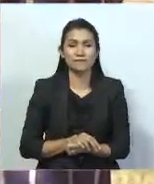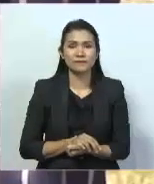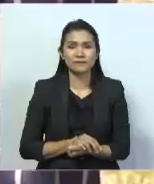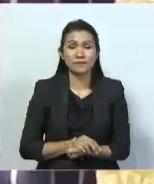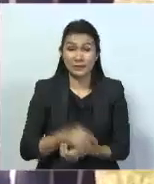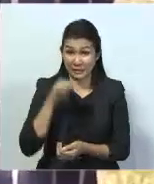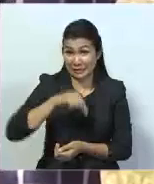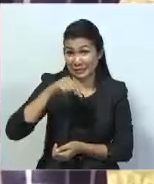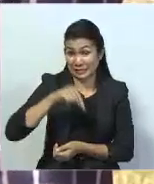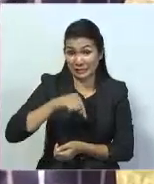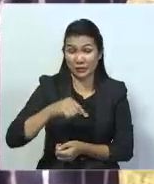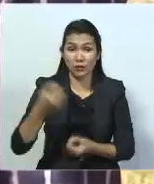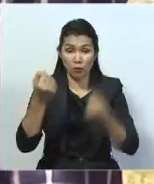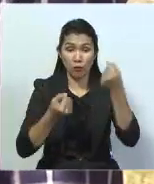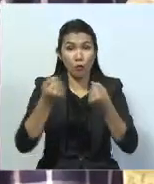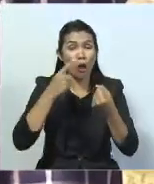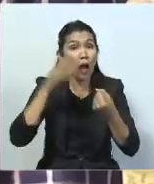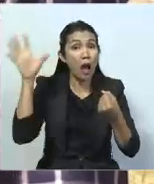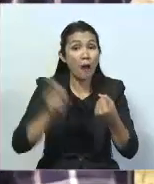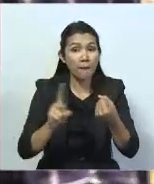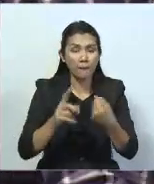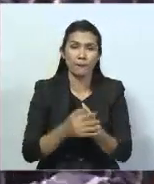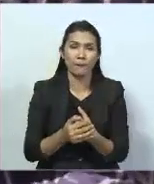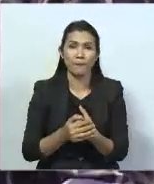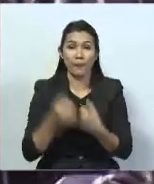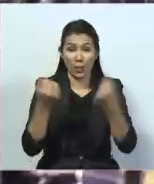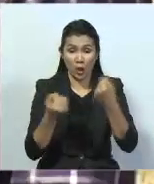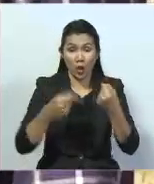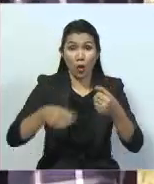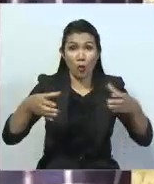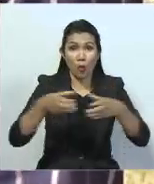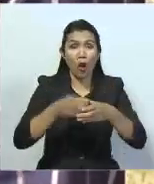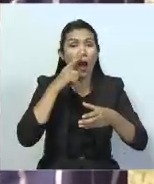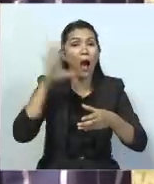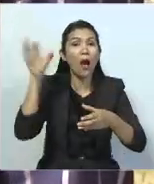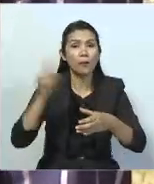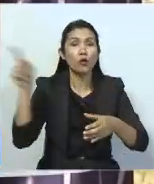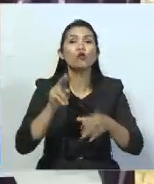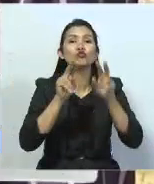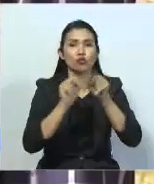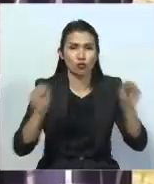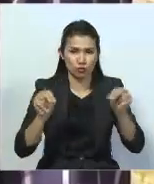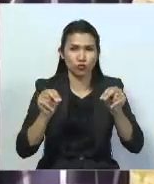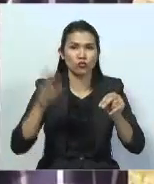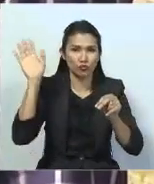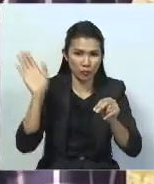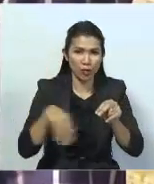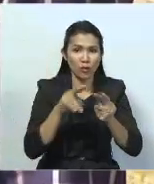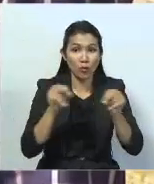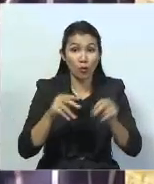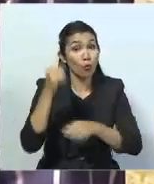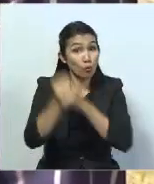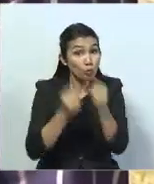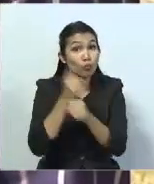พื้นที่นี้ค่ะรถนำมาจากที่ไหนคะ ตอนนี้รถในกลุ่มนี้มาจากนนทบุรีครับ นนทบุรี ครับ มาทุก